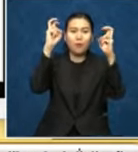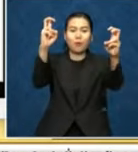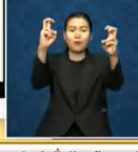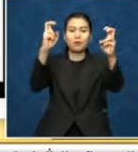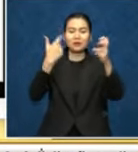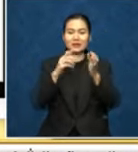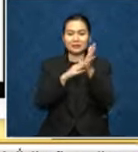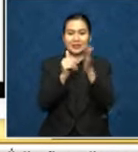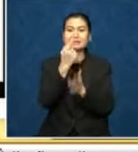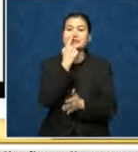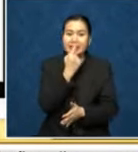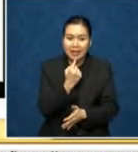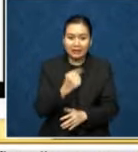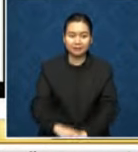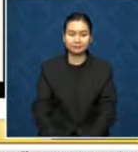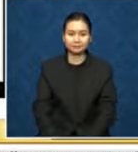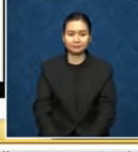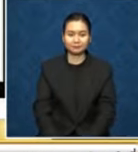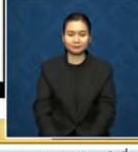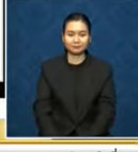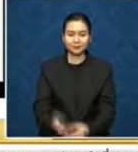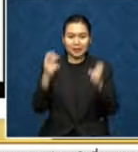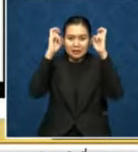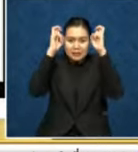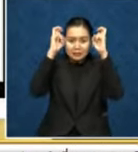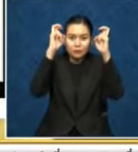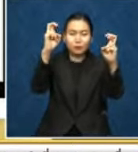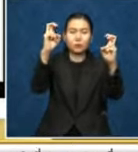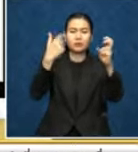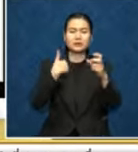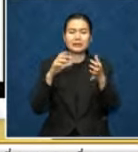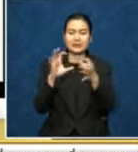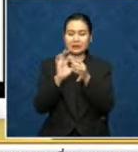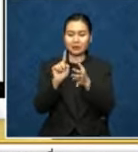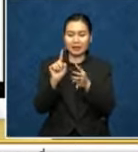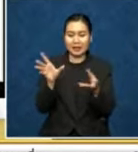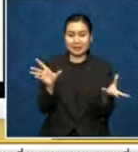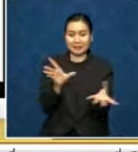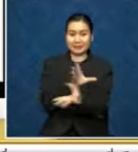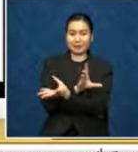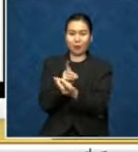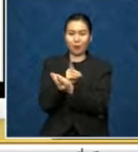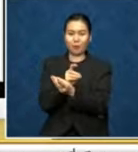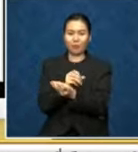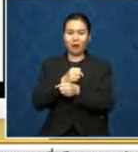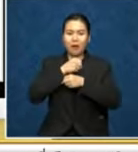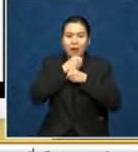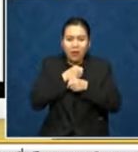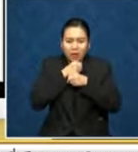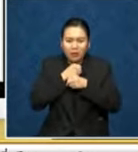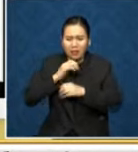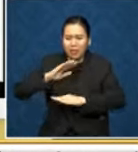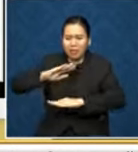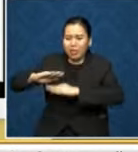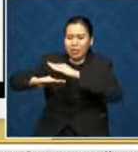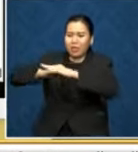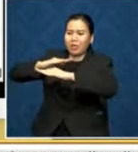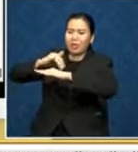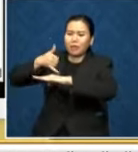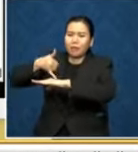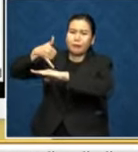สายสีแดงครับเราเข้าสู่เรื่องของสังคมสูงวัยครับและเขาขึ้นบันไดไม่ไหวครับทาง